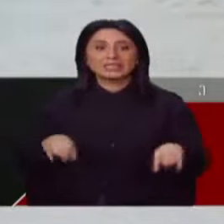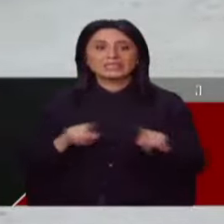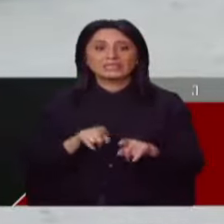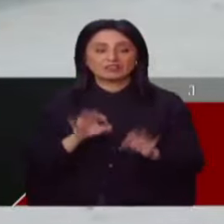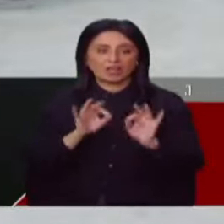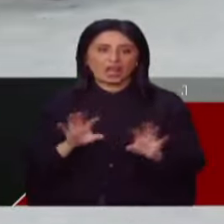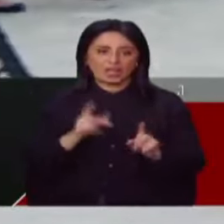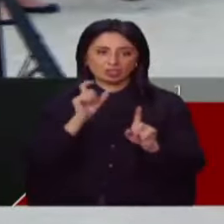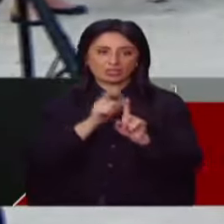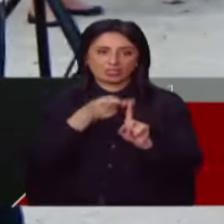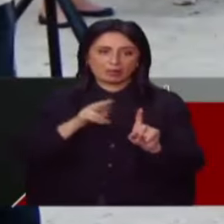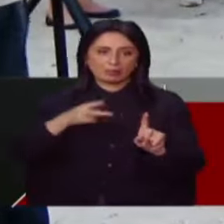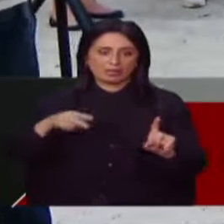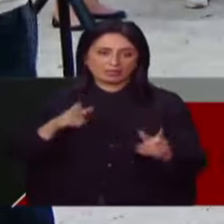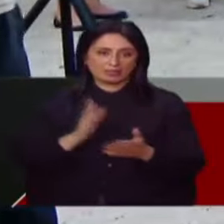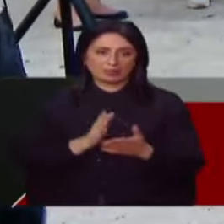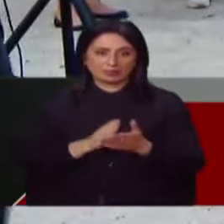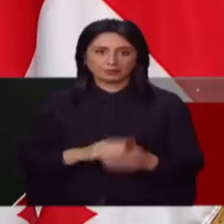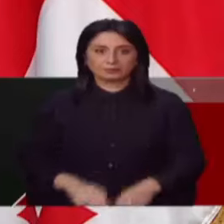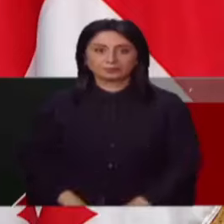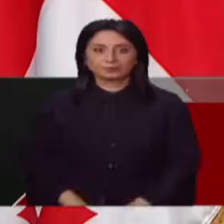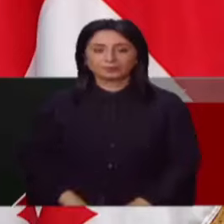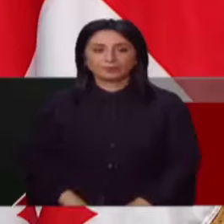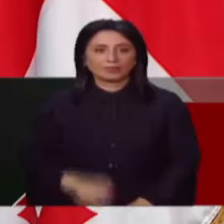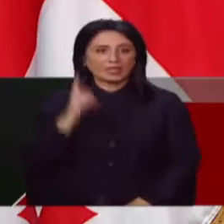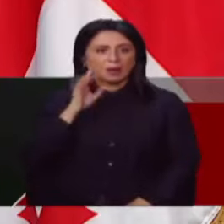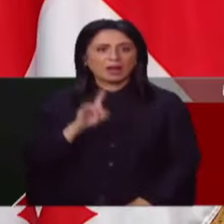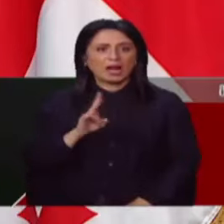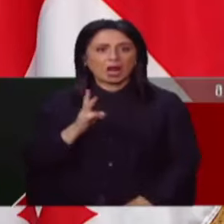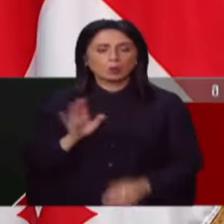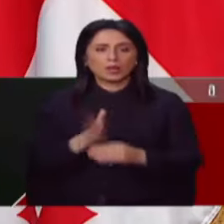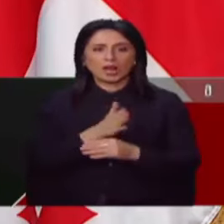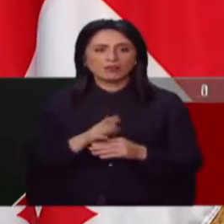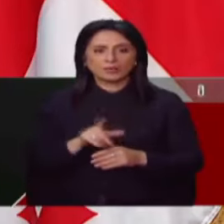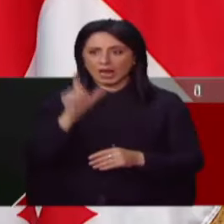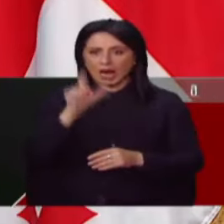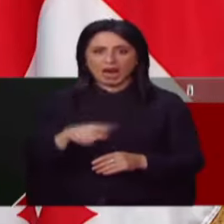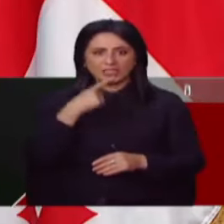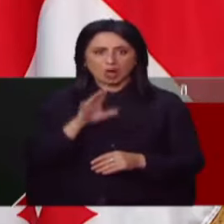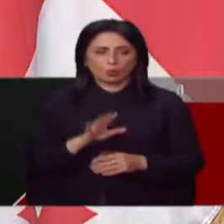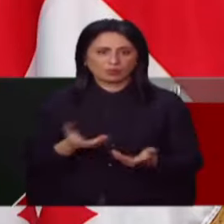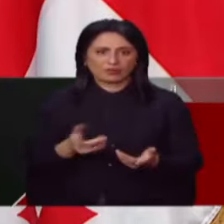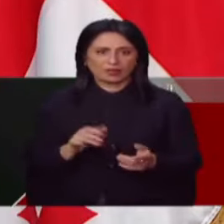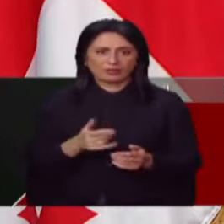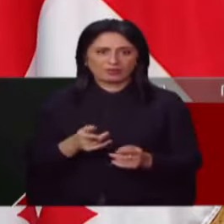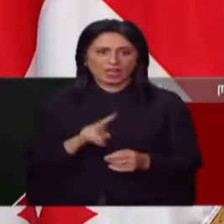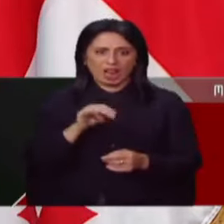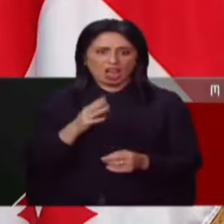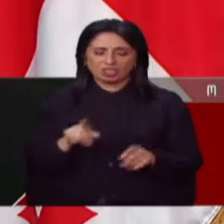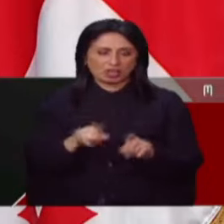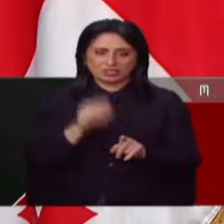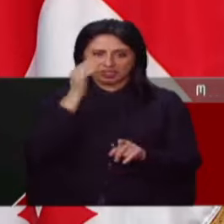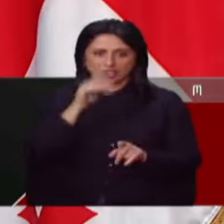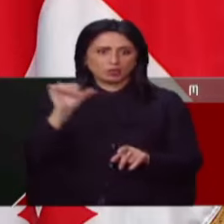საზოგადოებას არასწორ ინტერპრეტაციაში სდებენ ბრალს. არ მისმის, რას უნდა გავემიჯნო აკაც, რაც არ უთქვია იმას, როგორ უნდა გავემიჯნო. ლაშას ასეთ